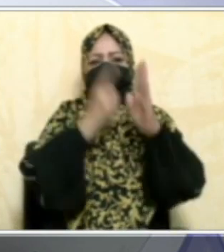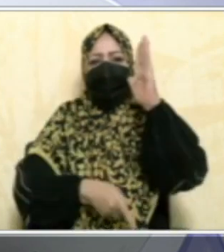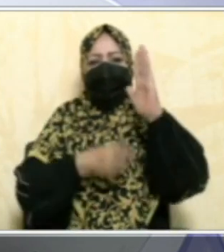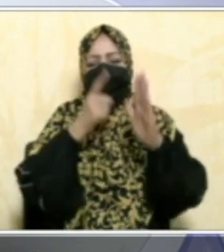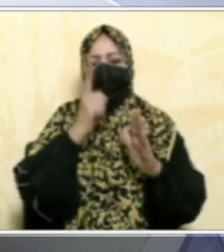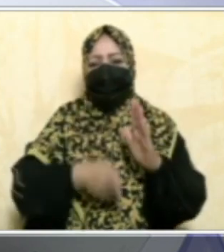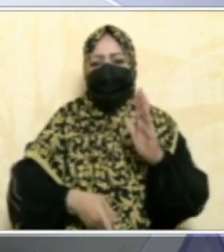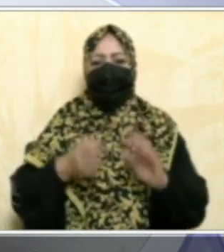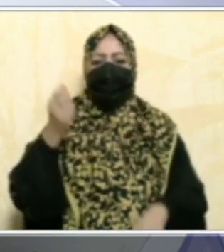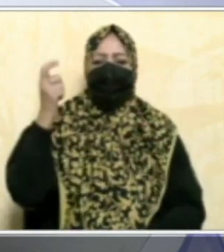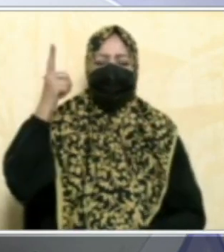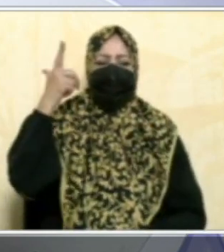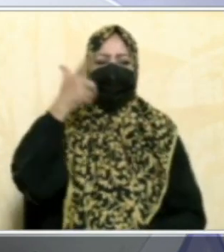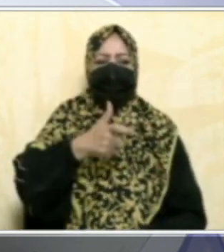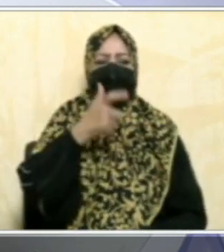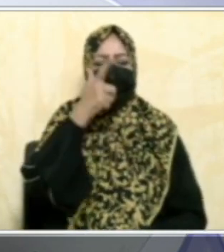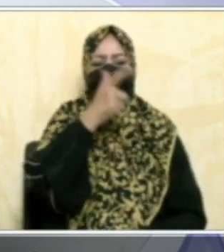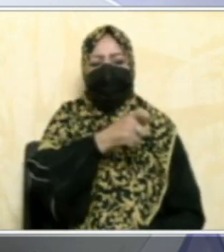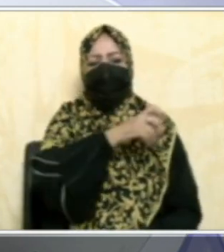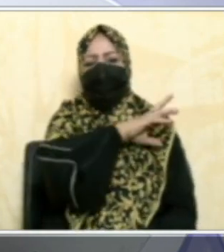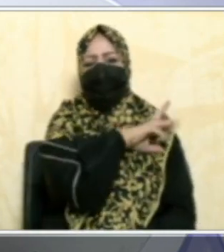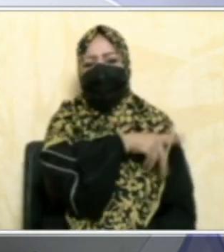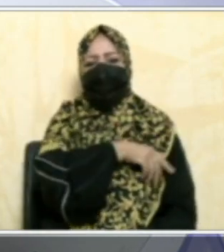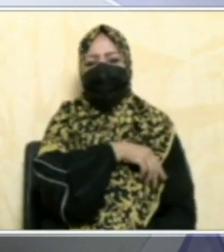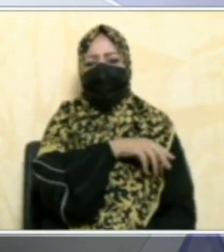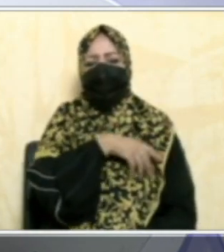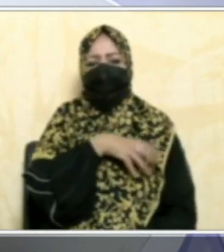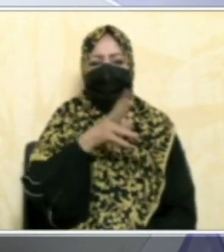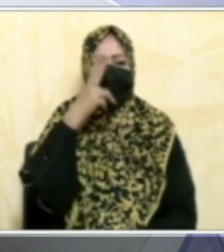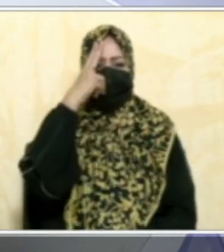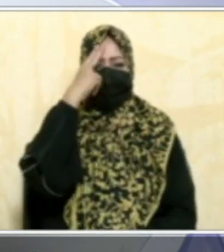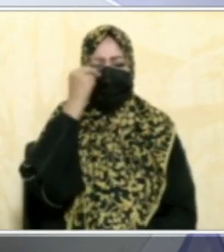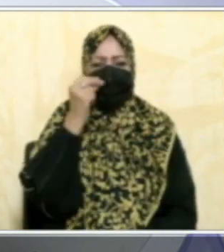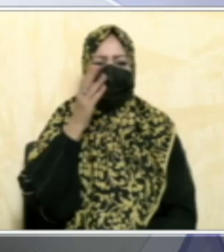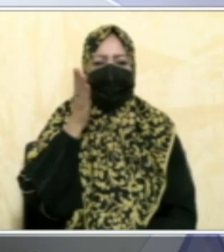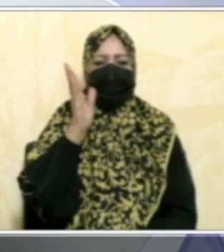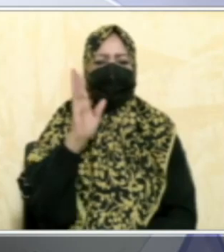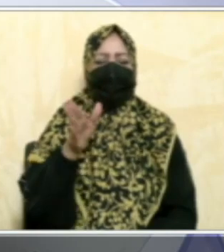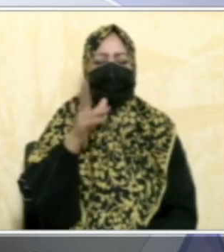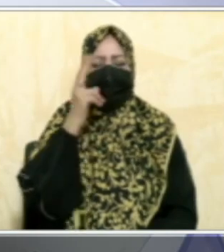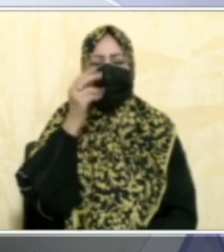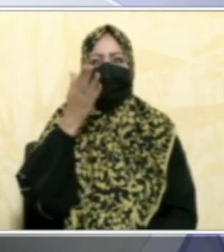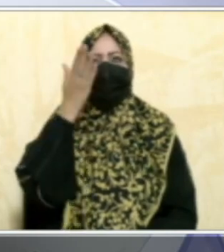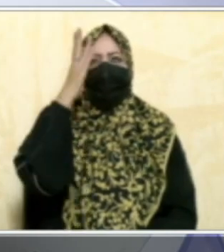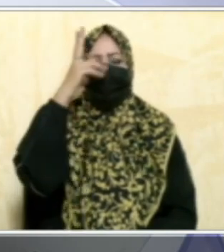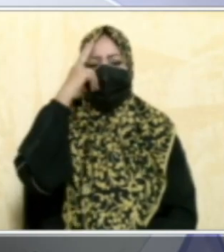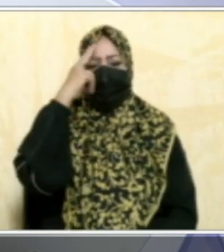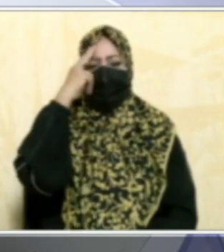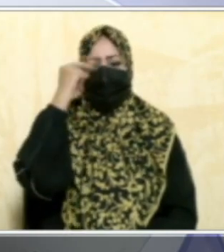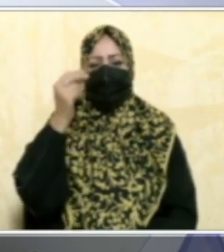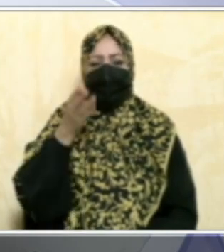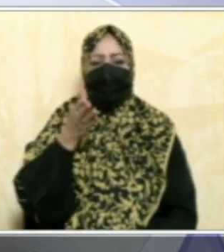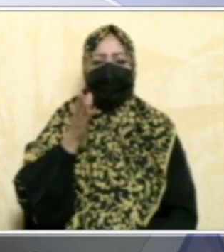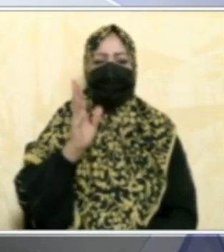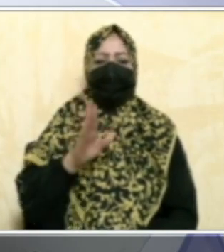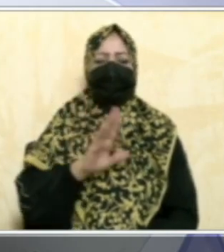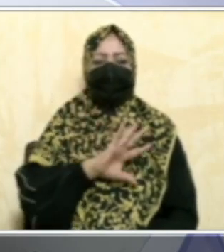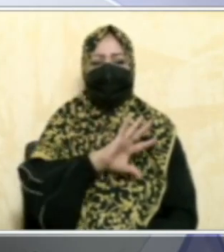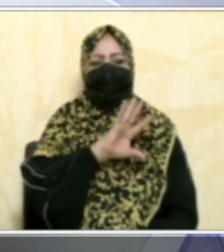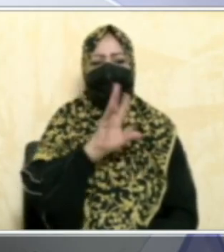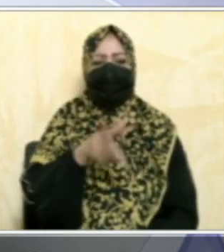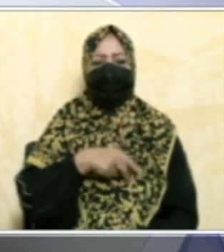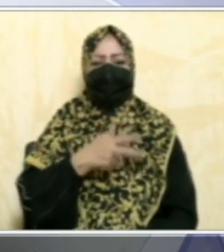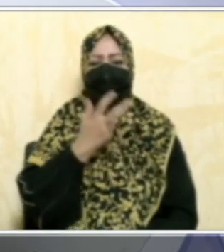الغادر الماكر، وهذا يعني ديدن اليهود. هؤلاء قوم أهل خبث لم يعاملوا